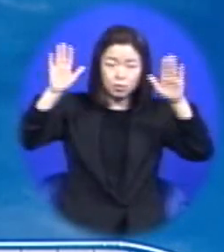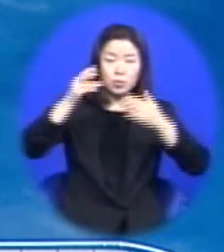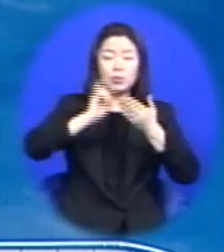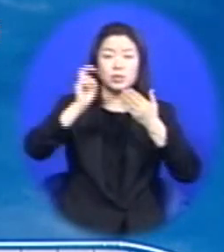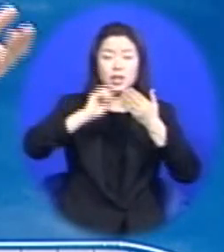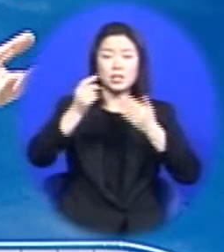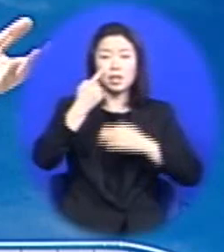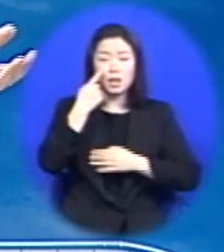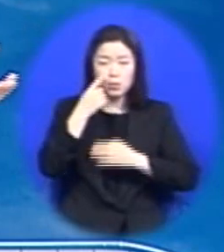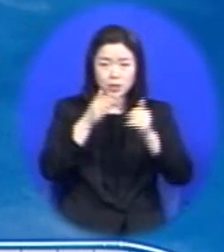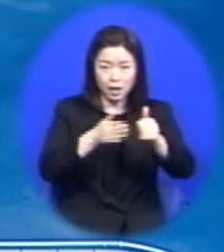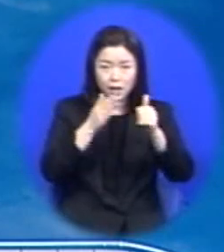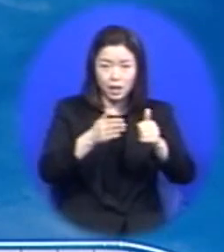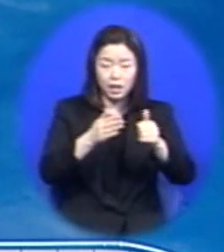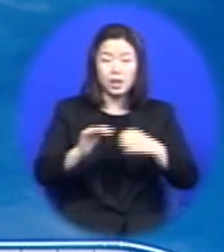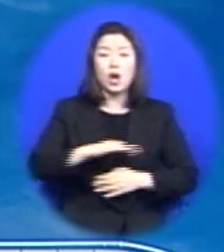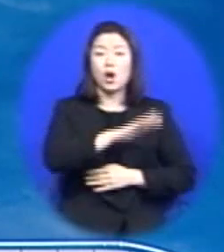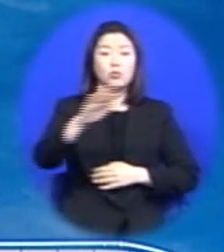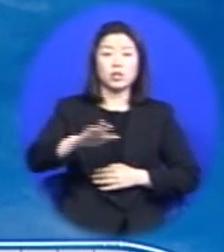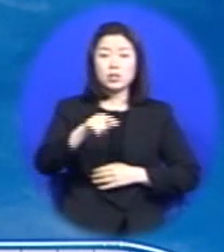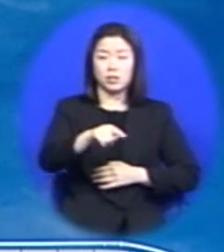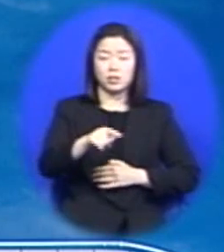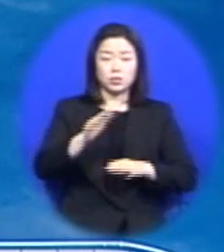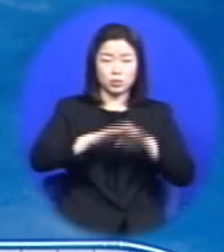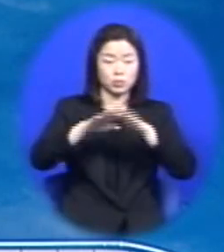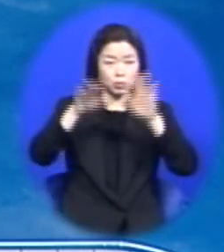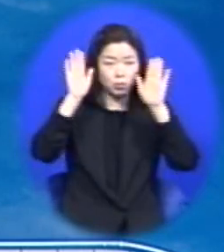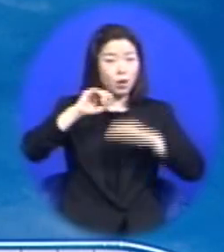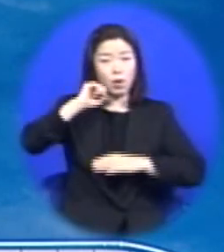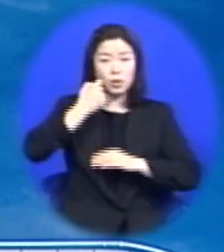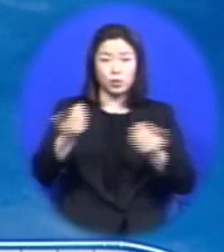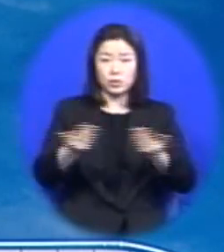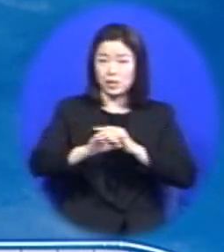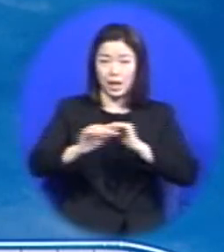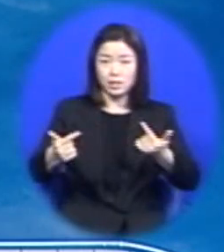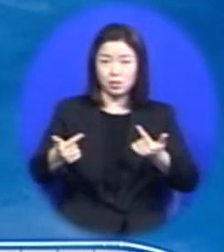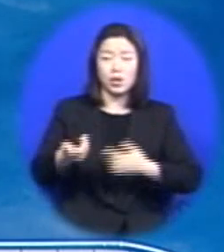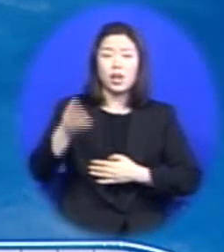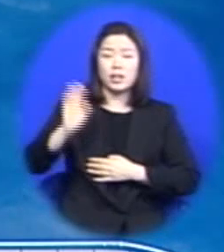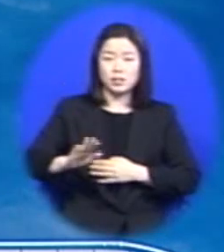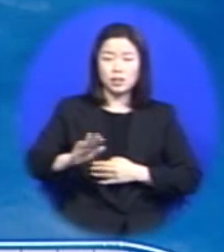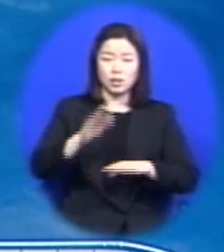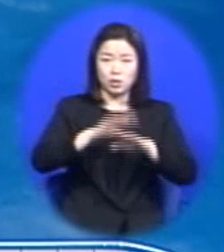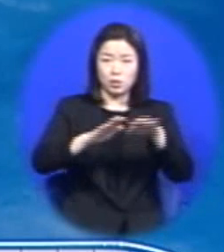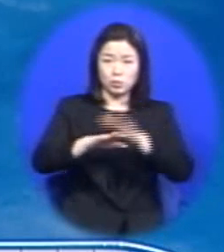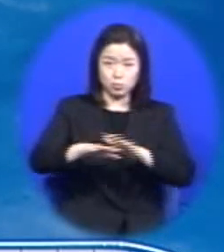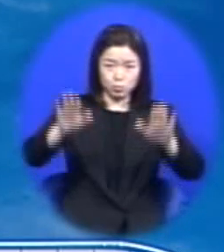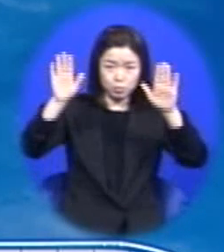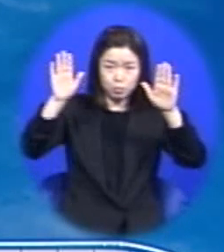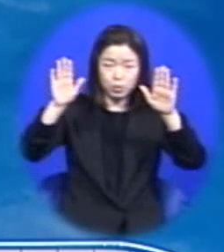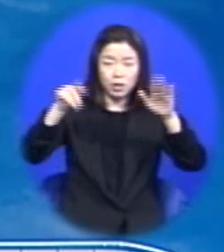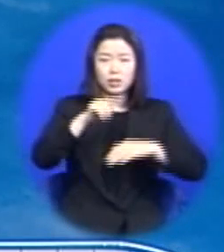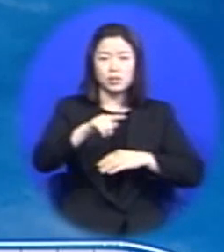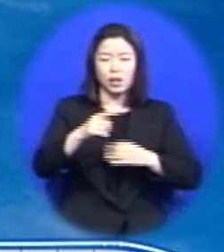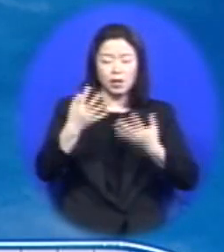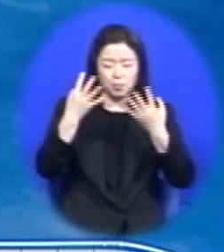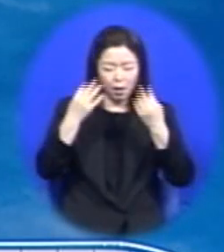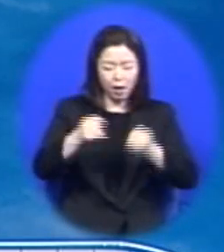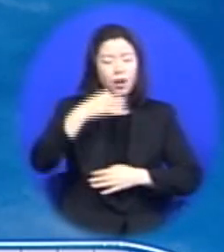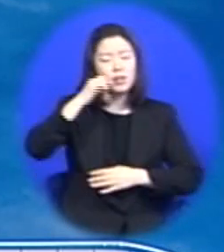우리는 지금 뭐 손을 들고 찬양하는 게 그렇게 어려운 일 아닙니다. 근데 손을 들고 찬양합시다. 주일 예배 때. 그게 그렇게